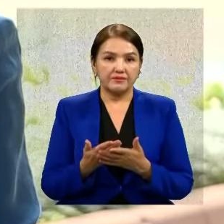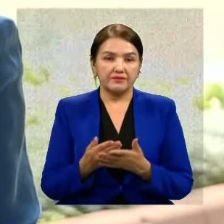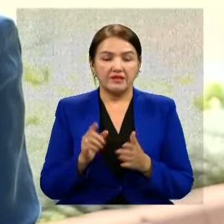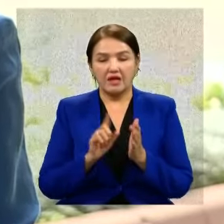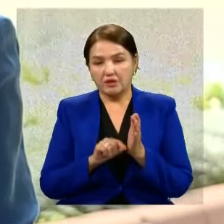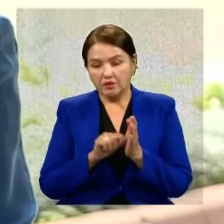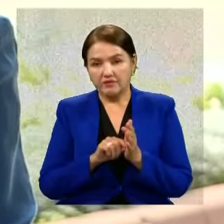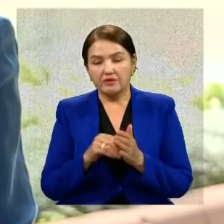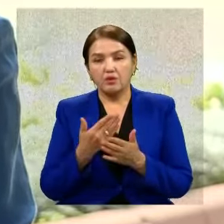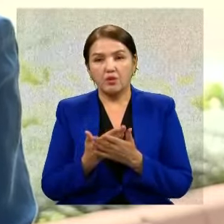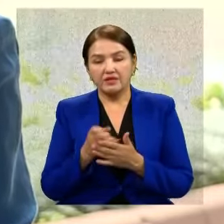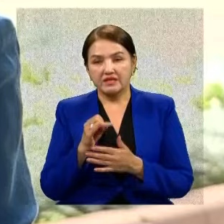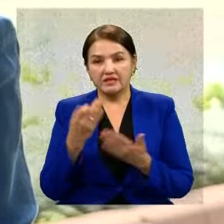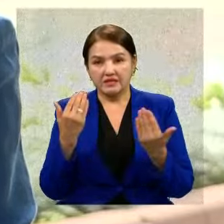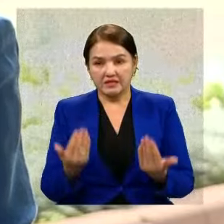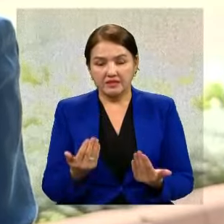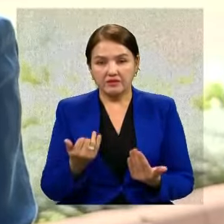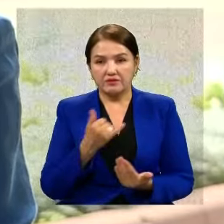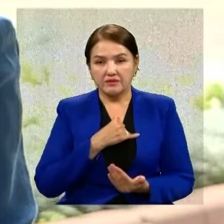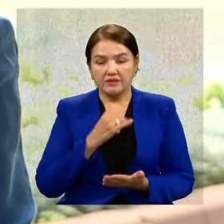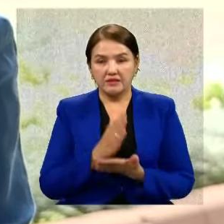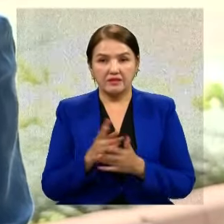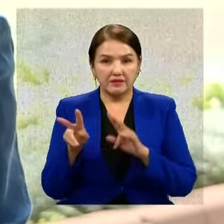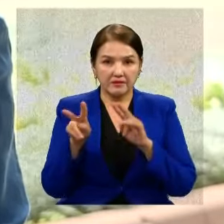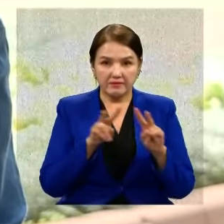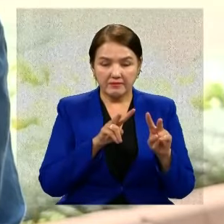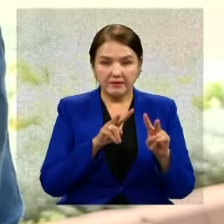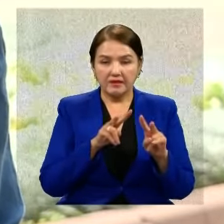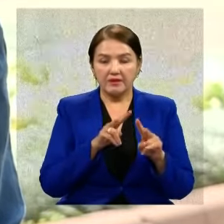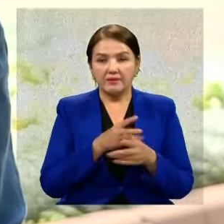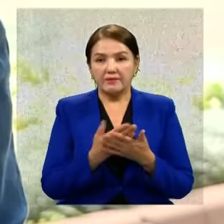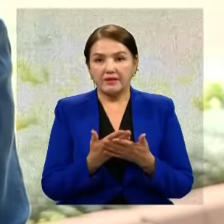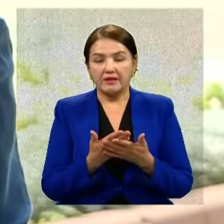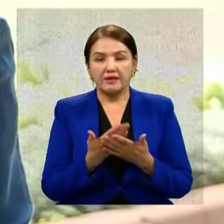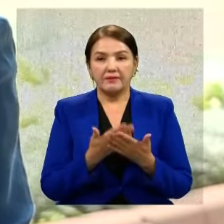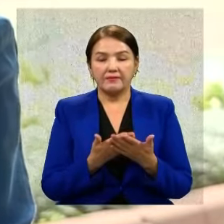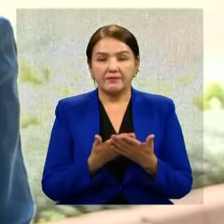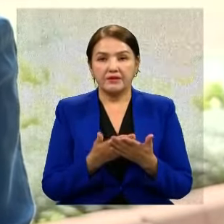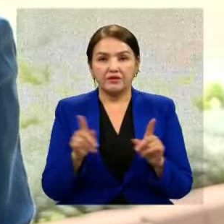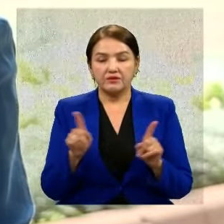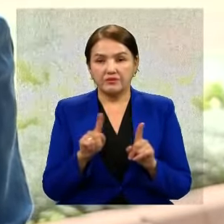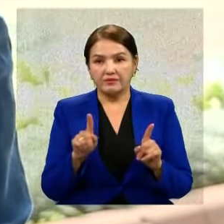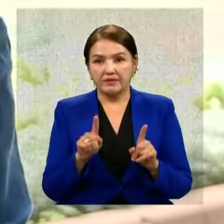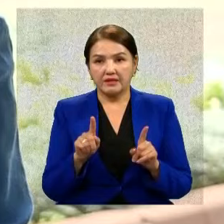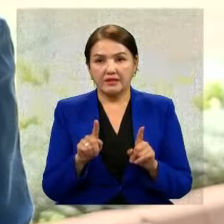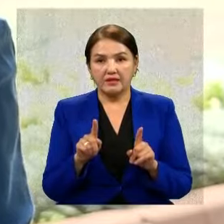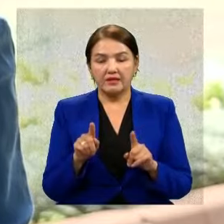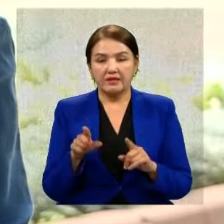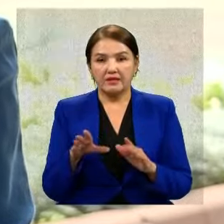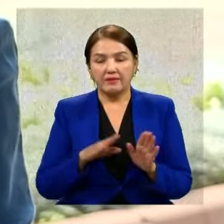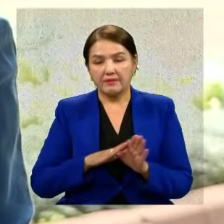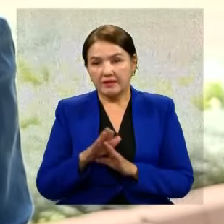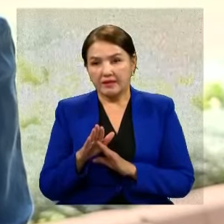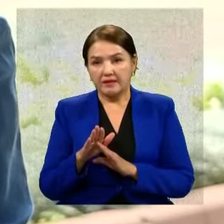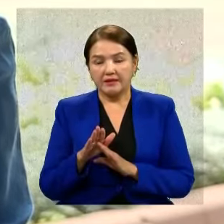налоговый кодекс, который сейчас у нас находится на рассмотрении, он яркий пример того, чтобы